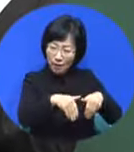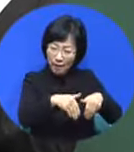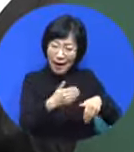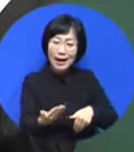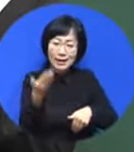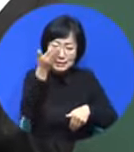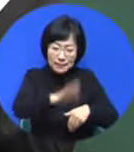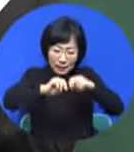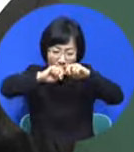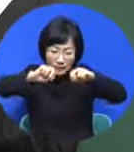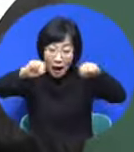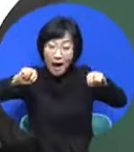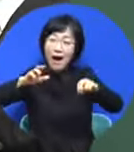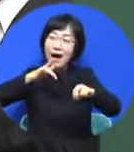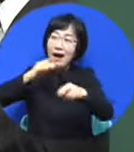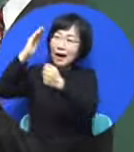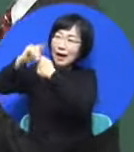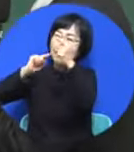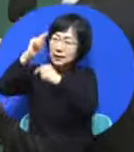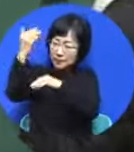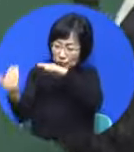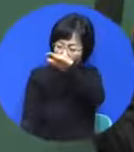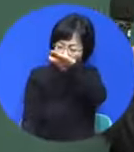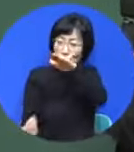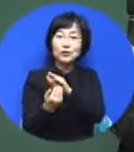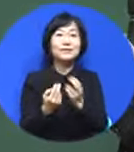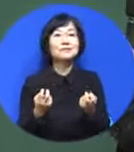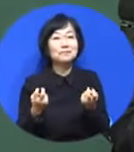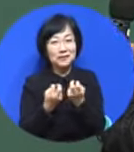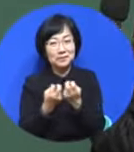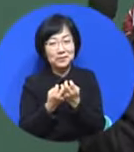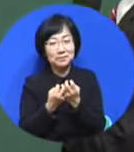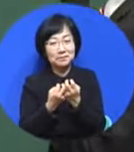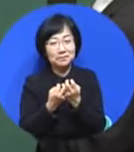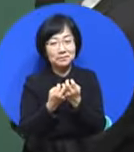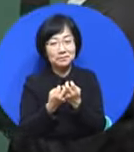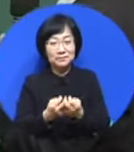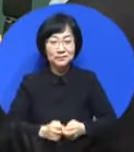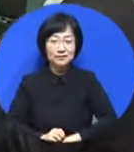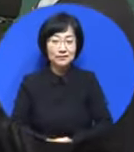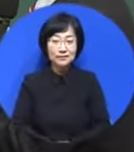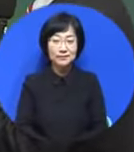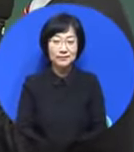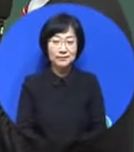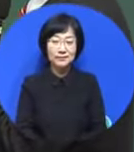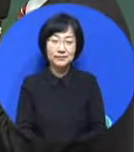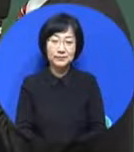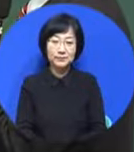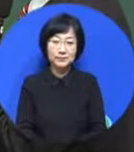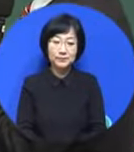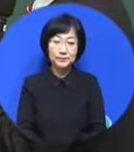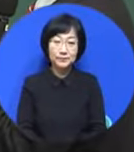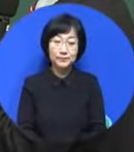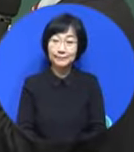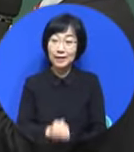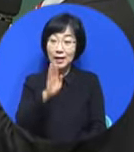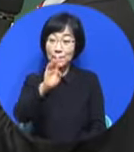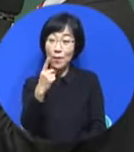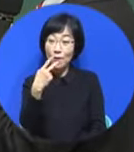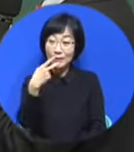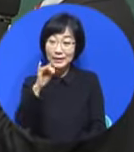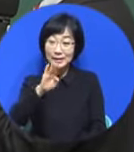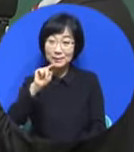Joseph had so many hardships, but it didn't matter because he understood this covenant, and his road of slavery became the beginning of the word of God being fulfilled. 보디바르 집에